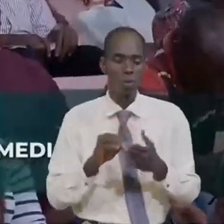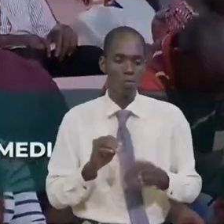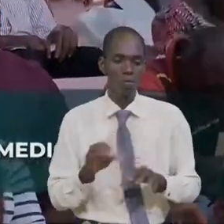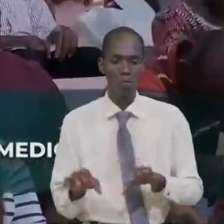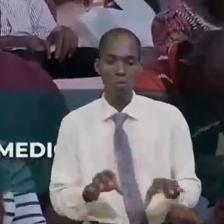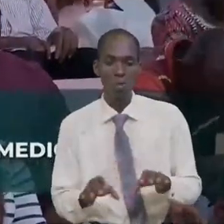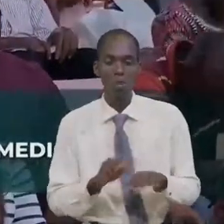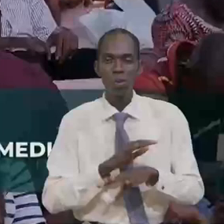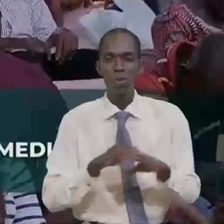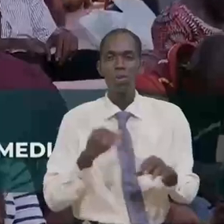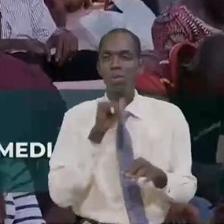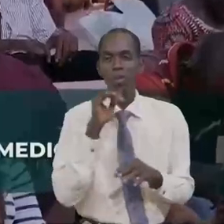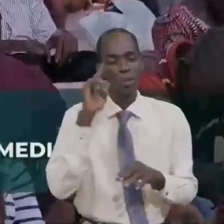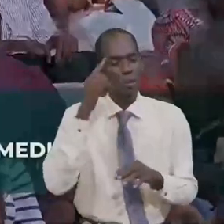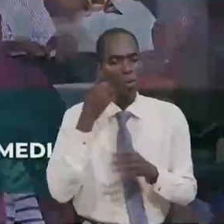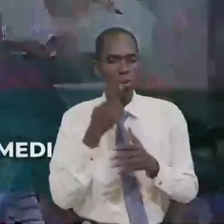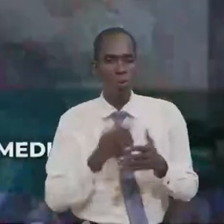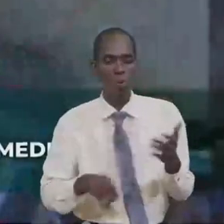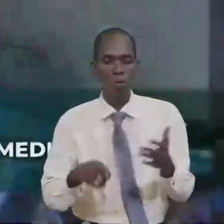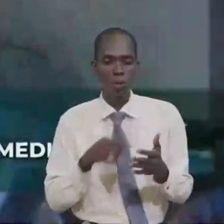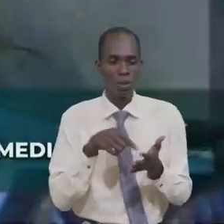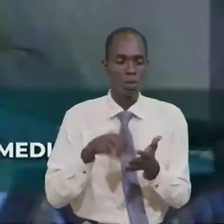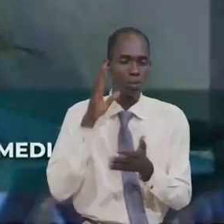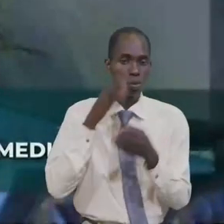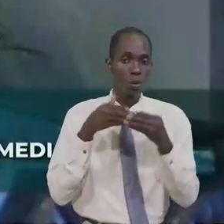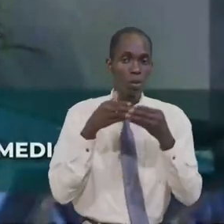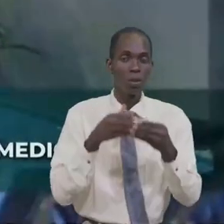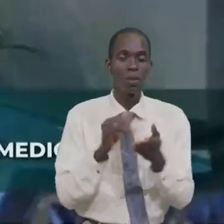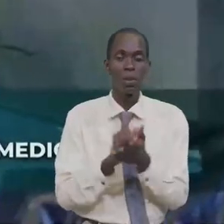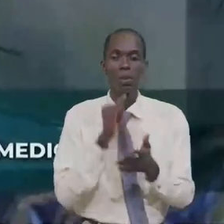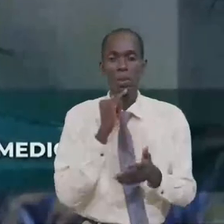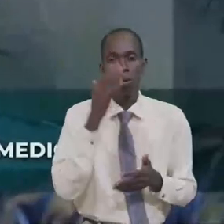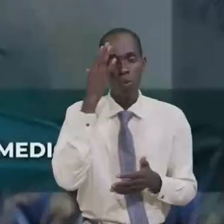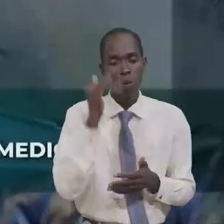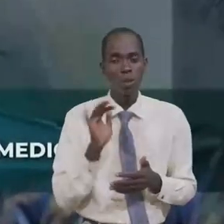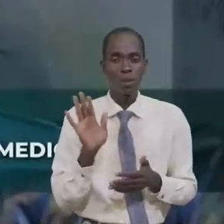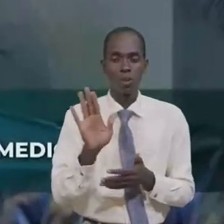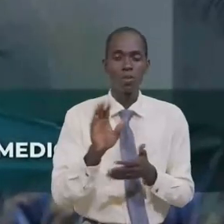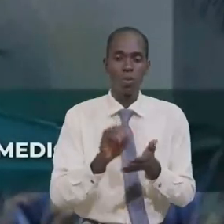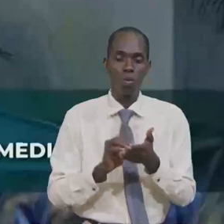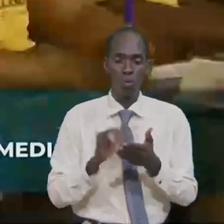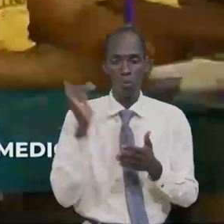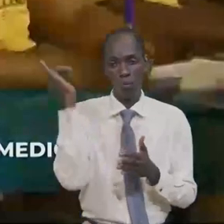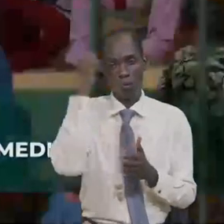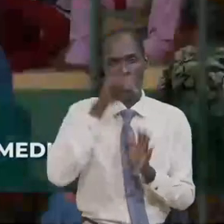de là il peut aller voilà pourquoi sa folie est n'a pas de sens